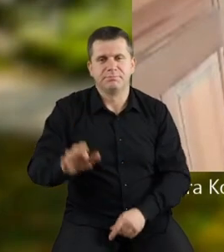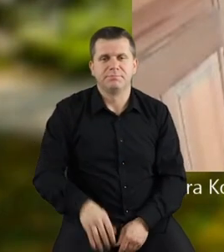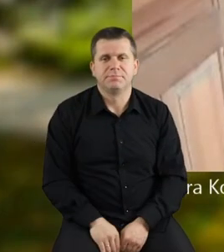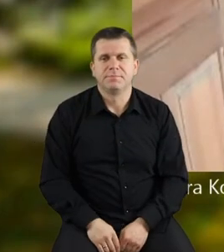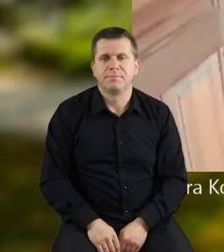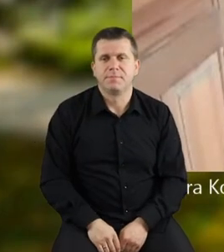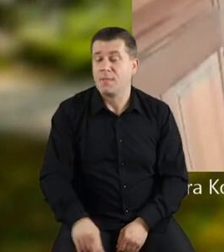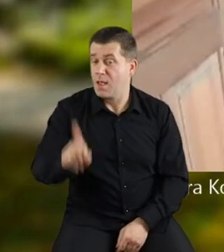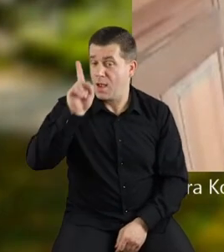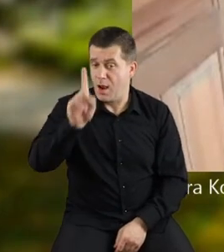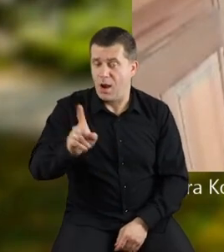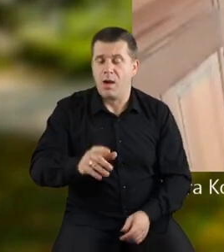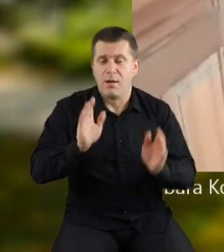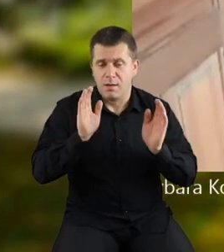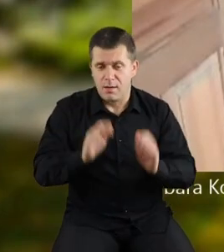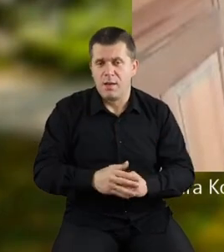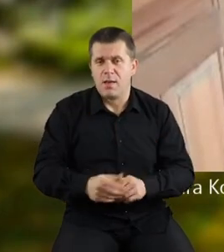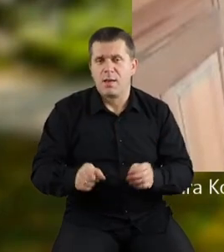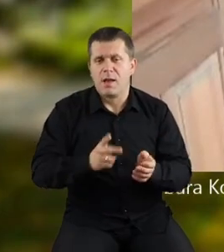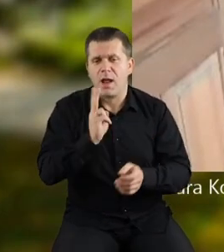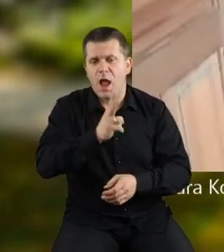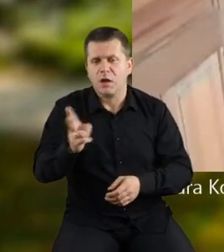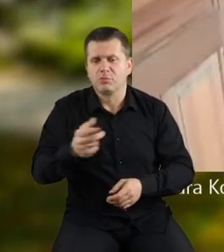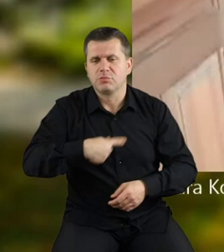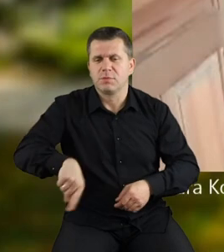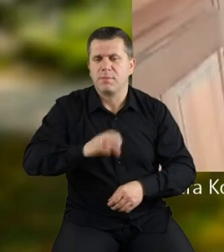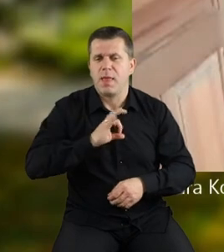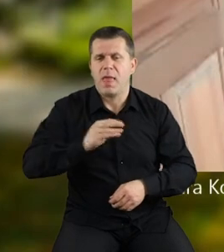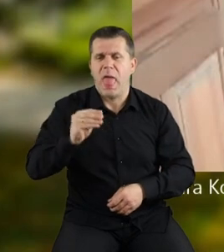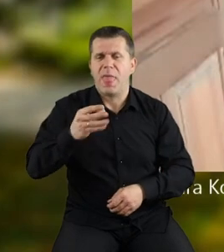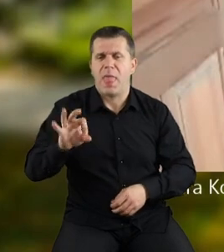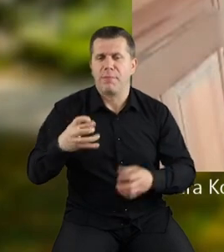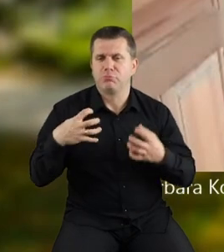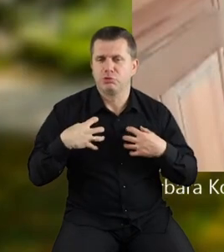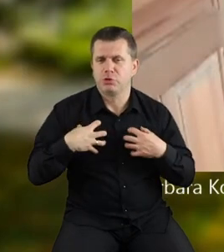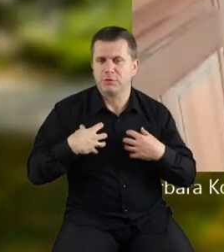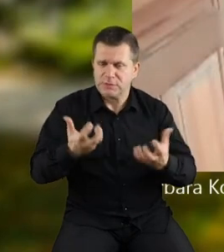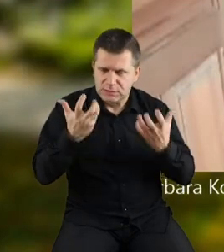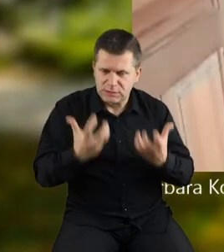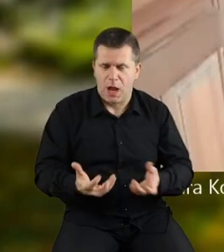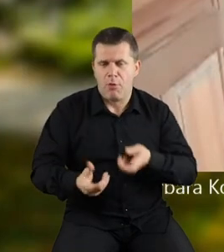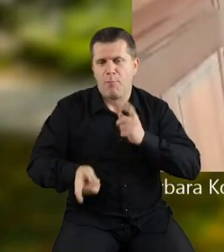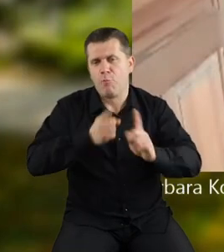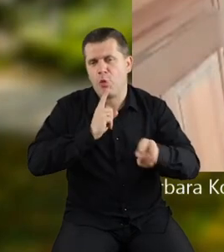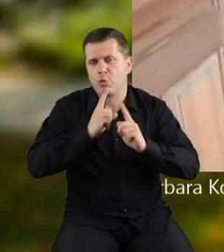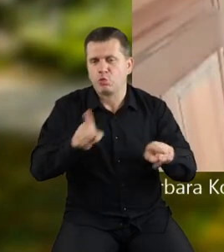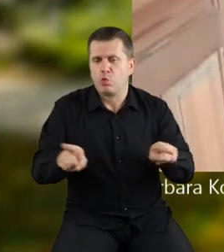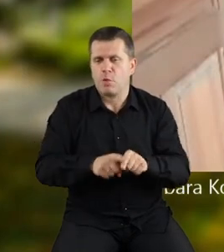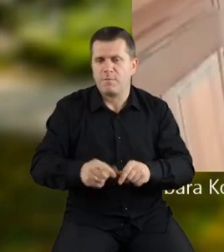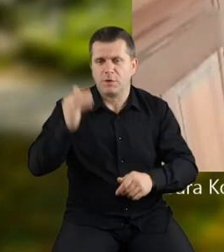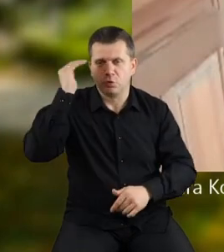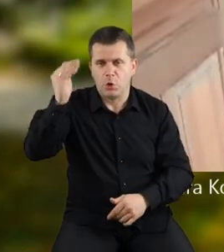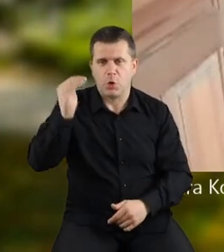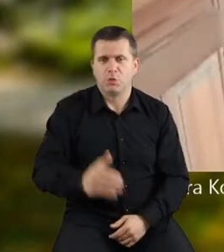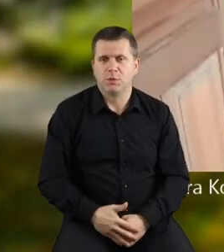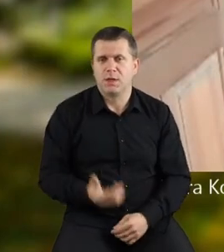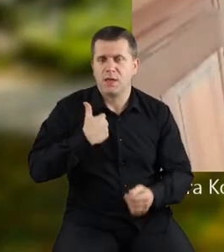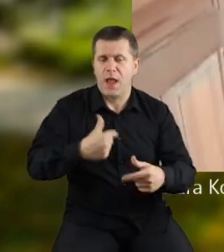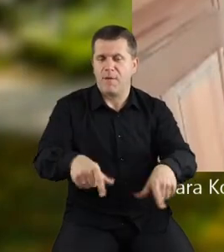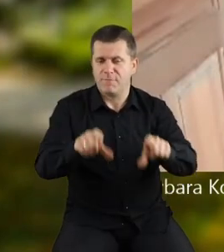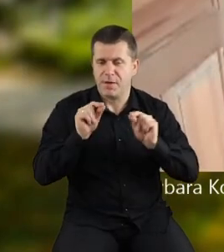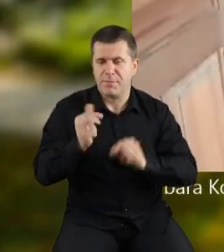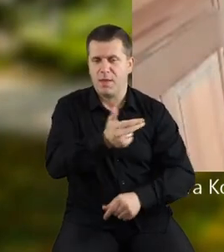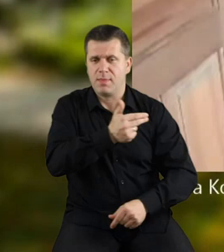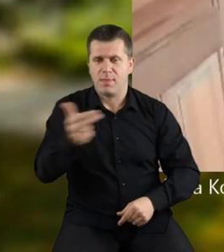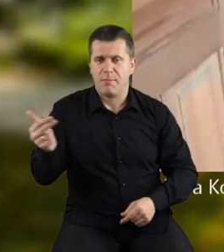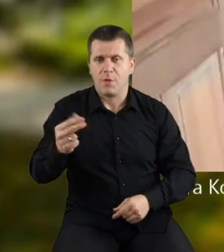wyręczają. Ale bez wątpienia na każdym etapie życia chciałoby się porozmawiać również z dorosłymi.